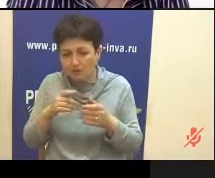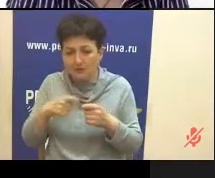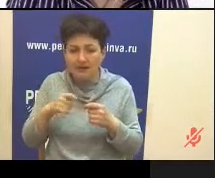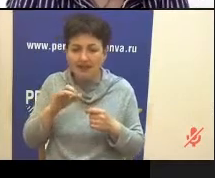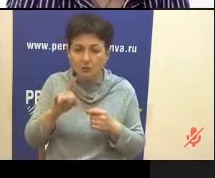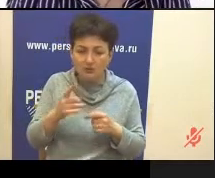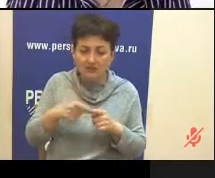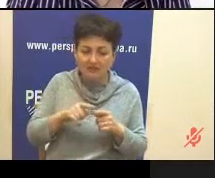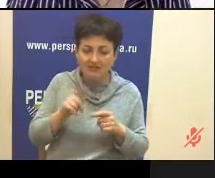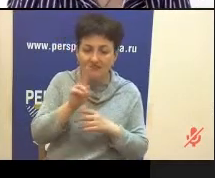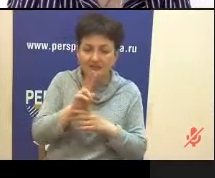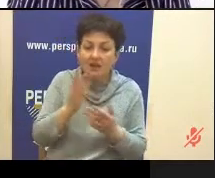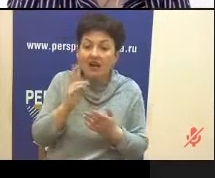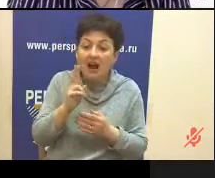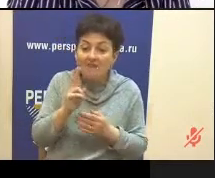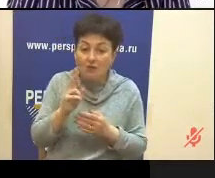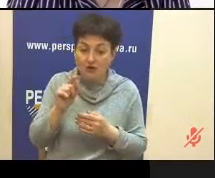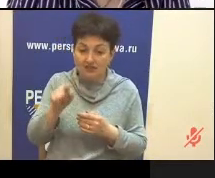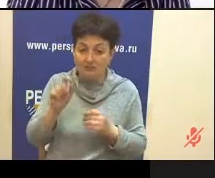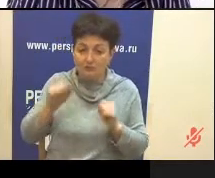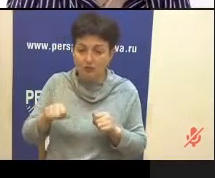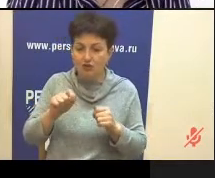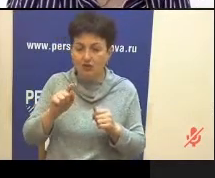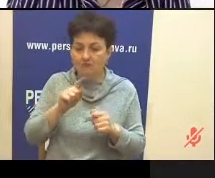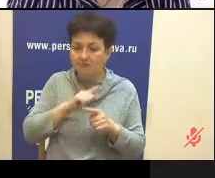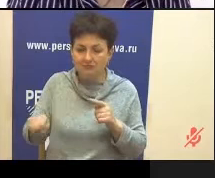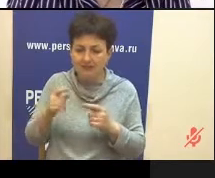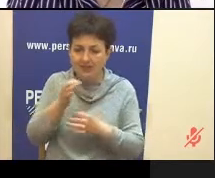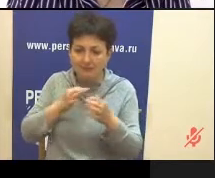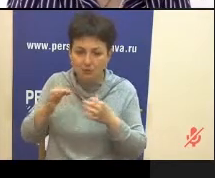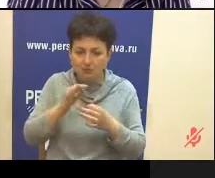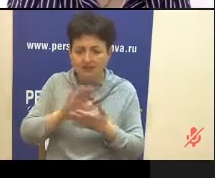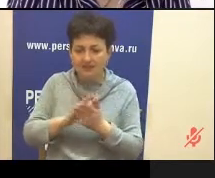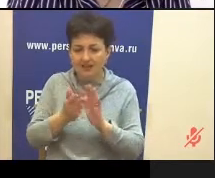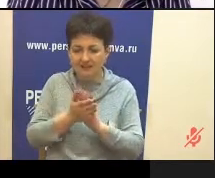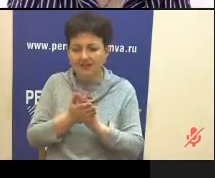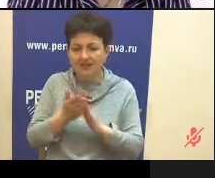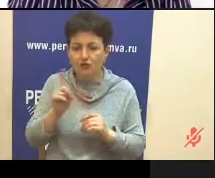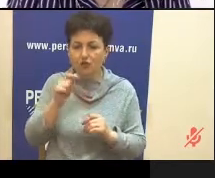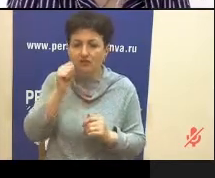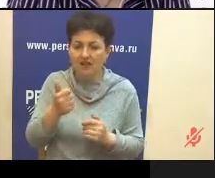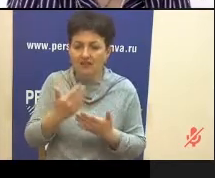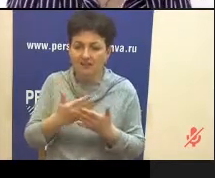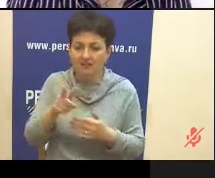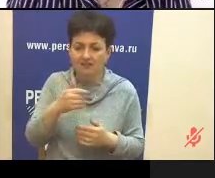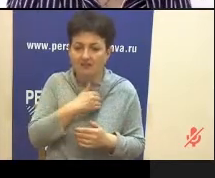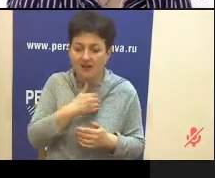возможно, этого фильма, хоть кого-то, с кем вы можете оперативно обсудить и договориться, что завтра вы бы